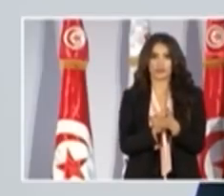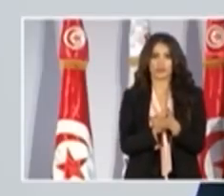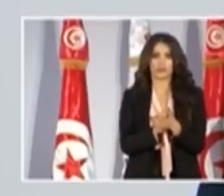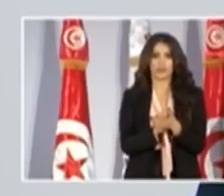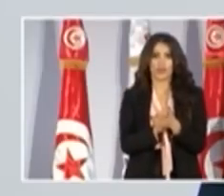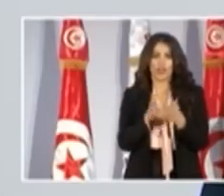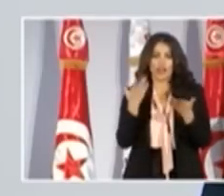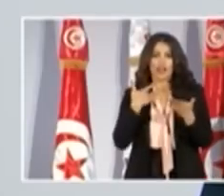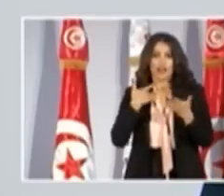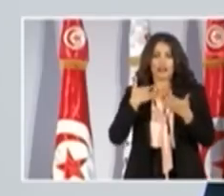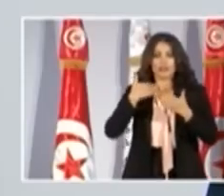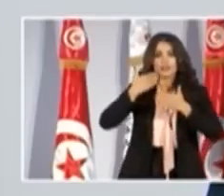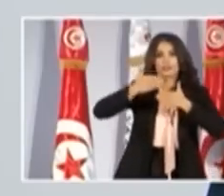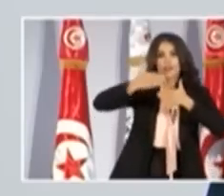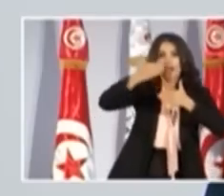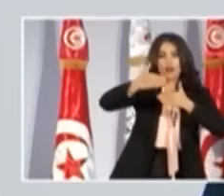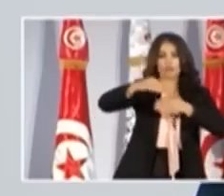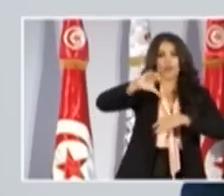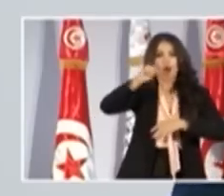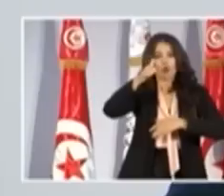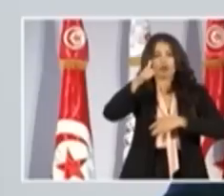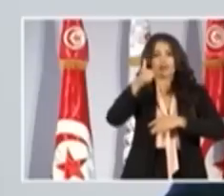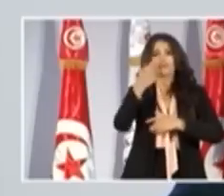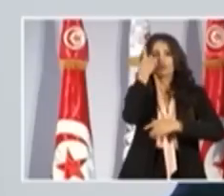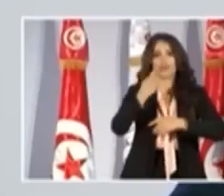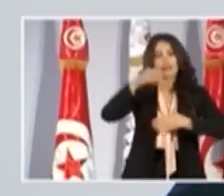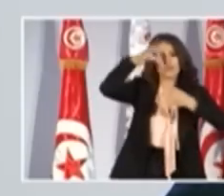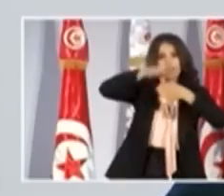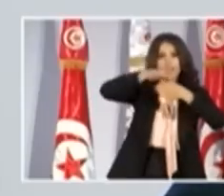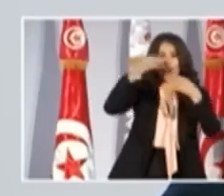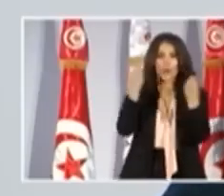مجريات اليوم الاول من